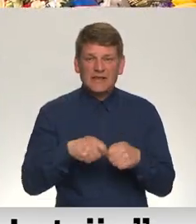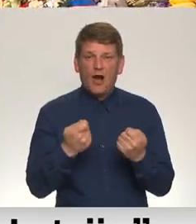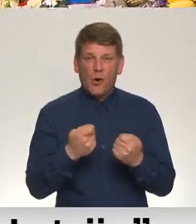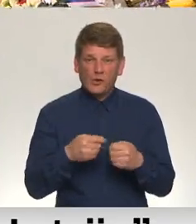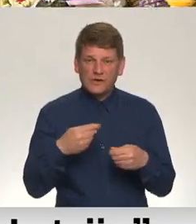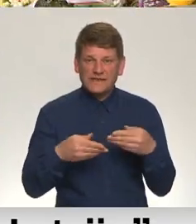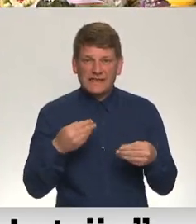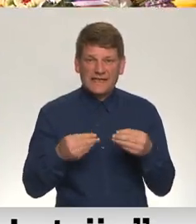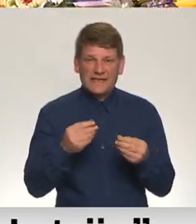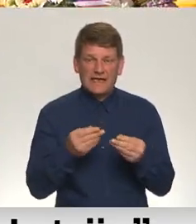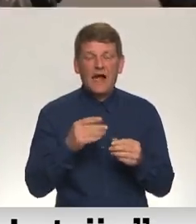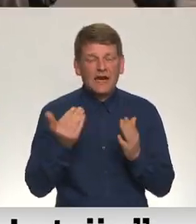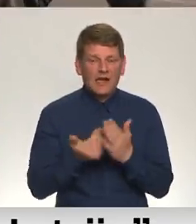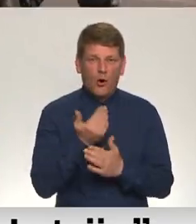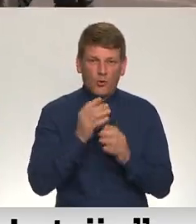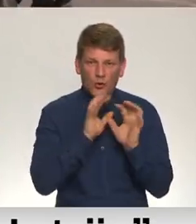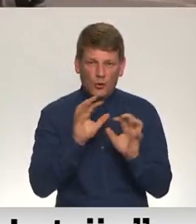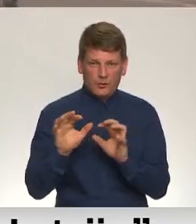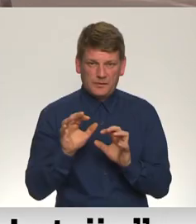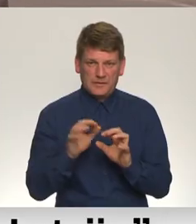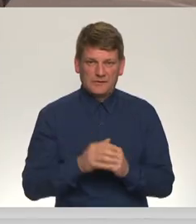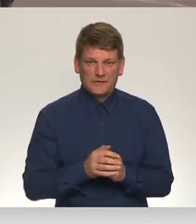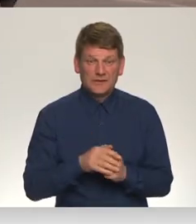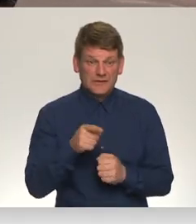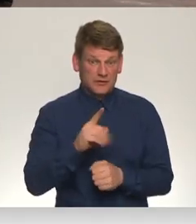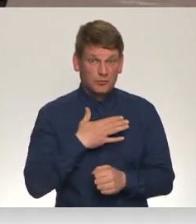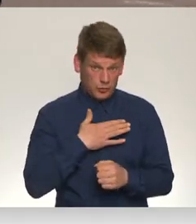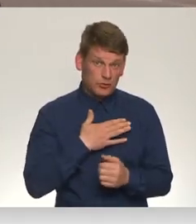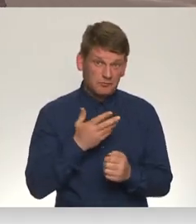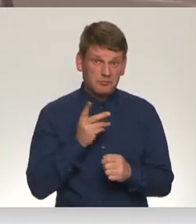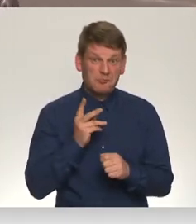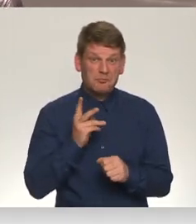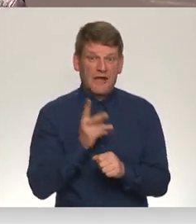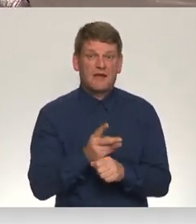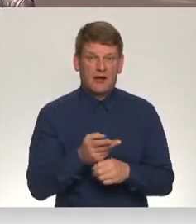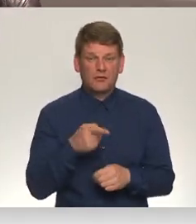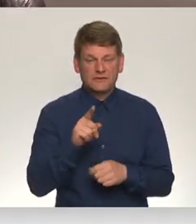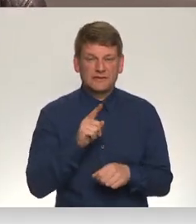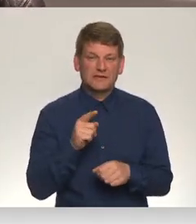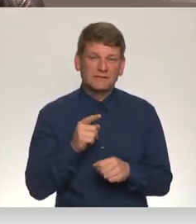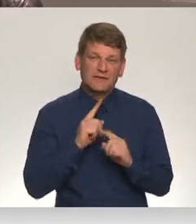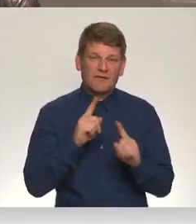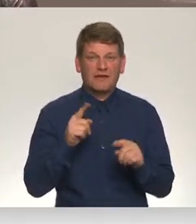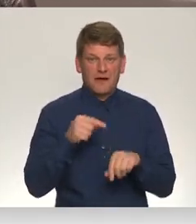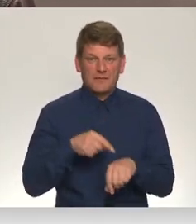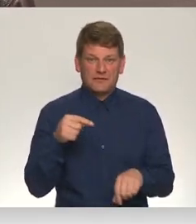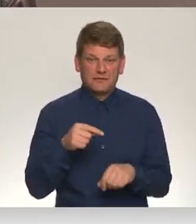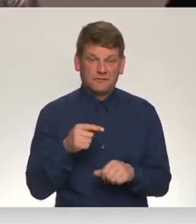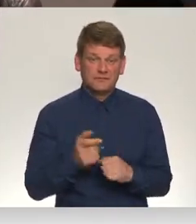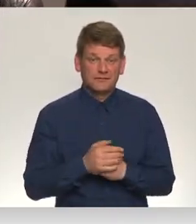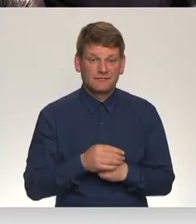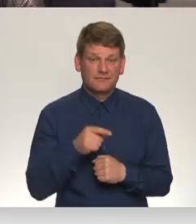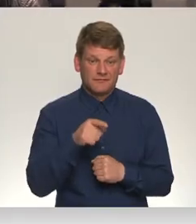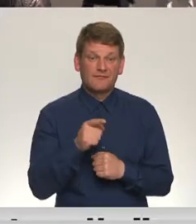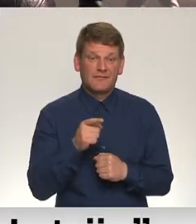atkal ar tādu jaunu rūpību. Pilsēņu pienākums. Es saku, līdzējādām izjūtām es laikam teikšu. Man godīgi saka, ka likt atnāk.